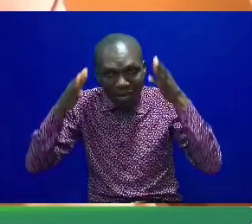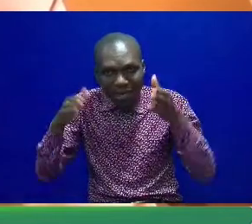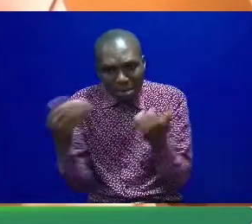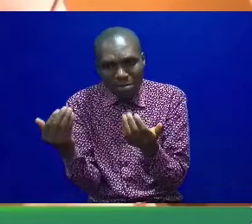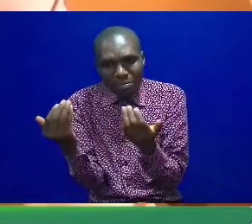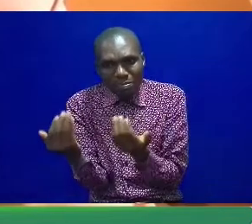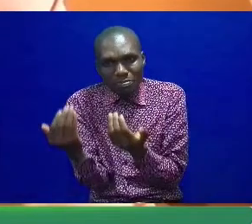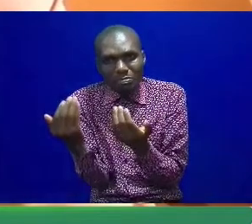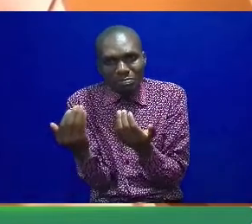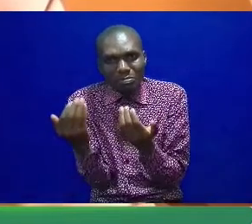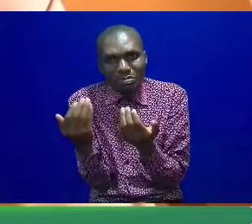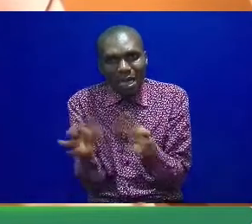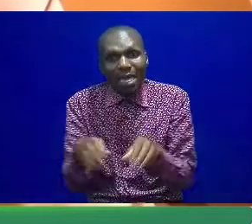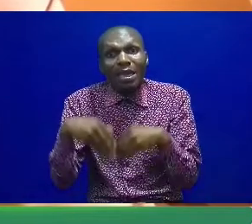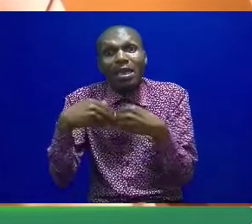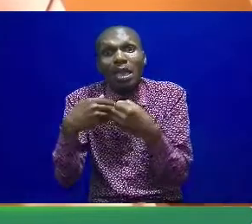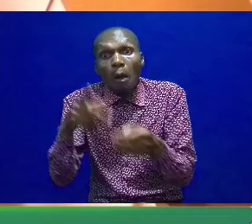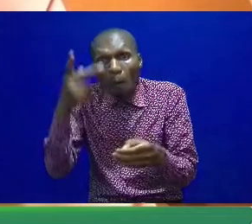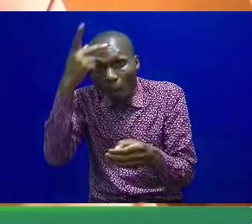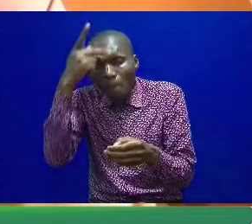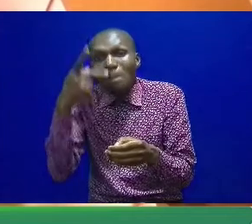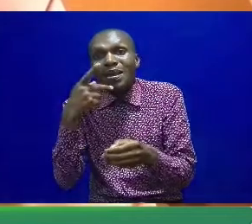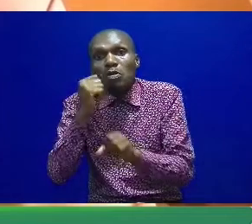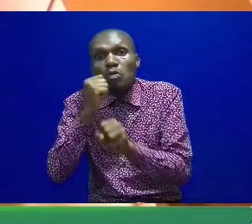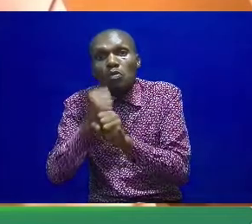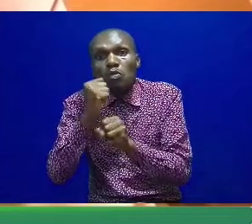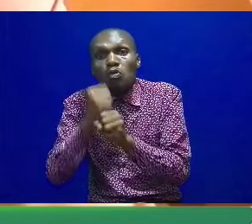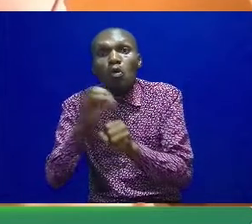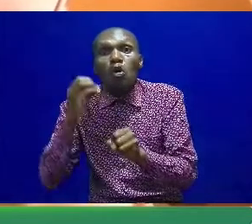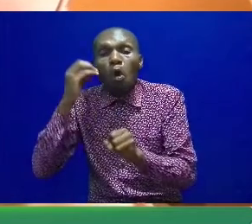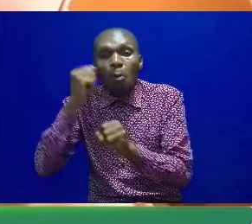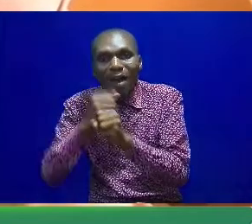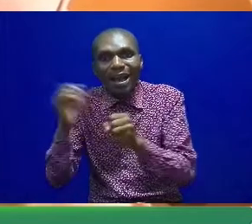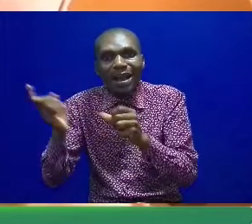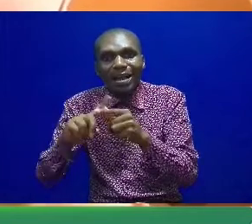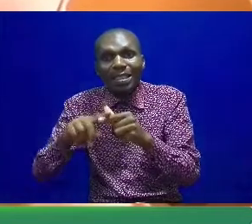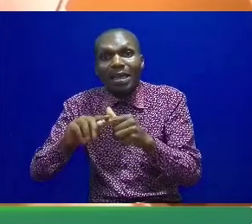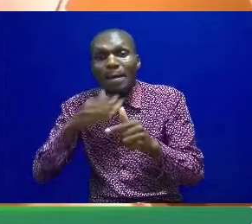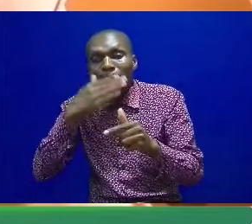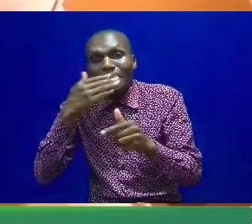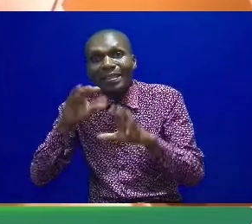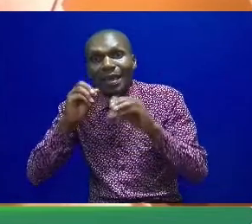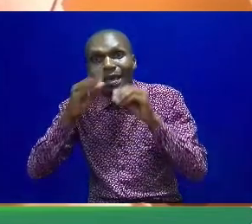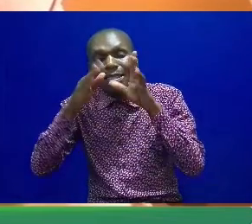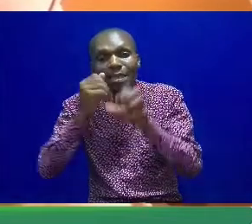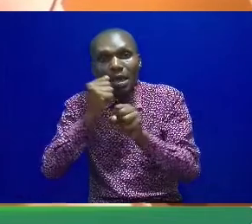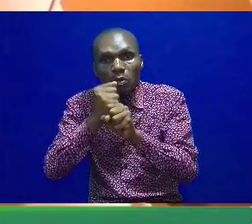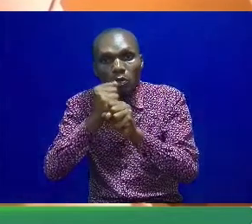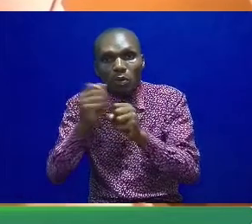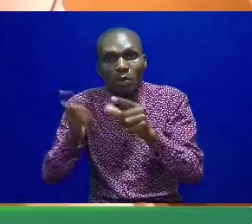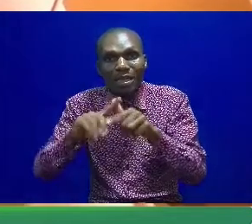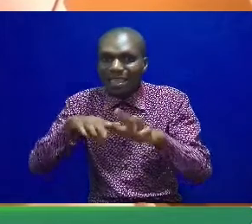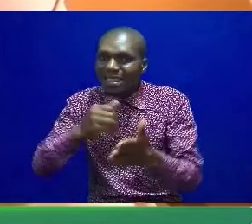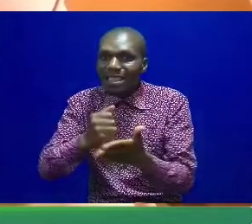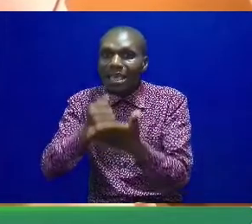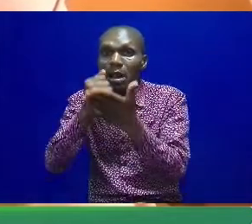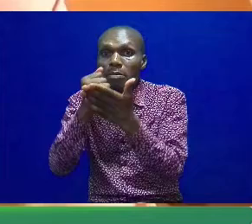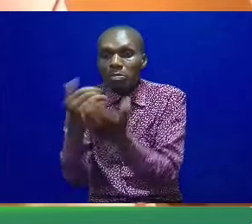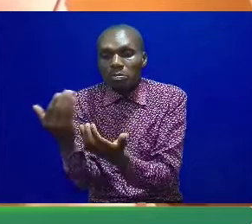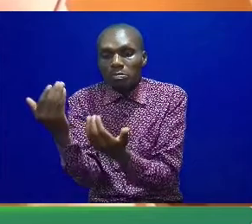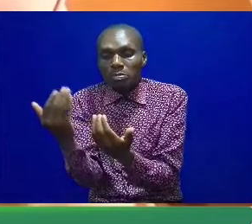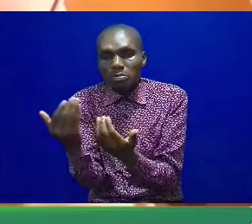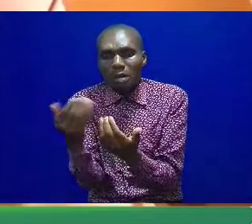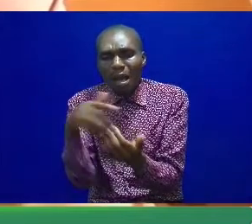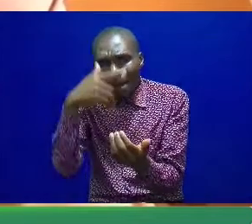abana ebakoire abobinga tokorere gas Egazi ebwende okorna abalimu abanyene bari basi abantu kibakokora.